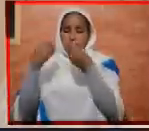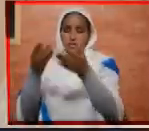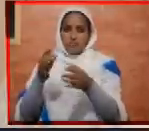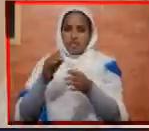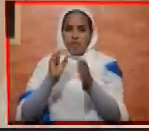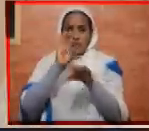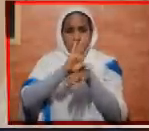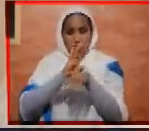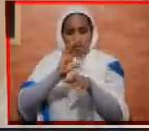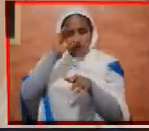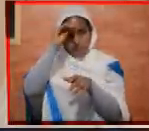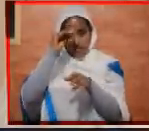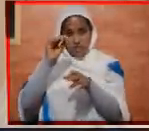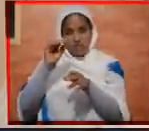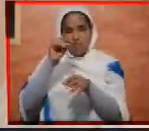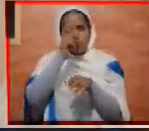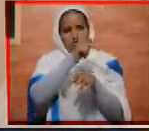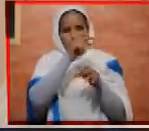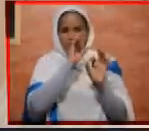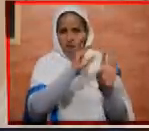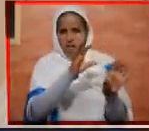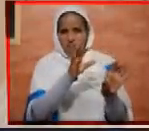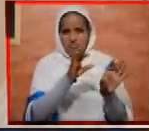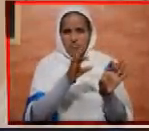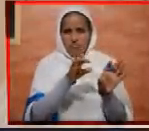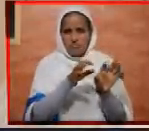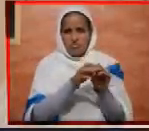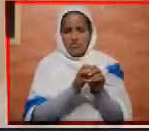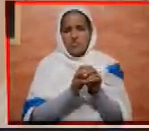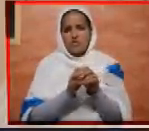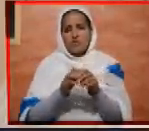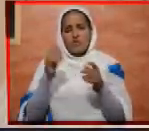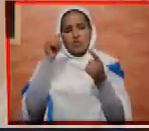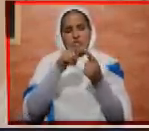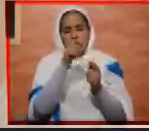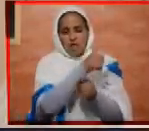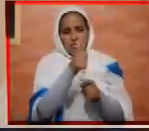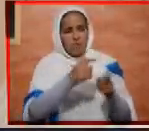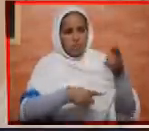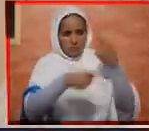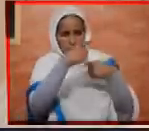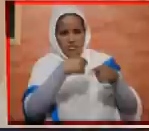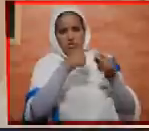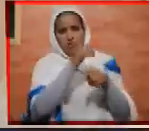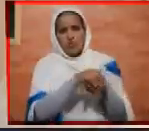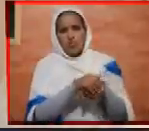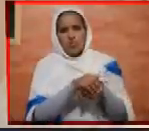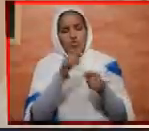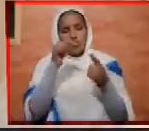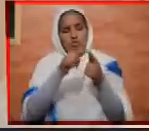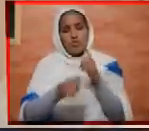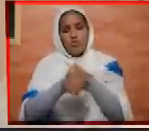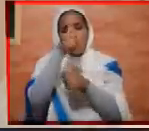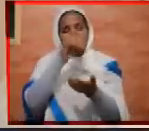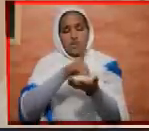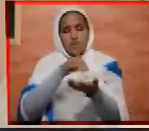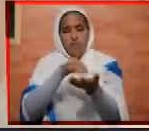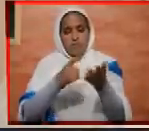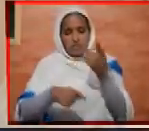የመለመነ ጸባይ እንደ ሰሜኑ ክፍል የለም። የአዲስ አበባ አካባቢ